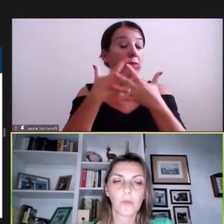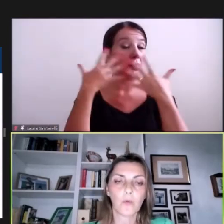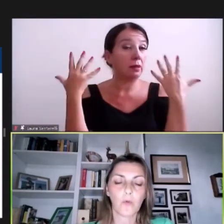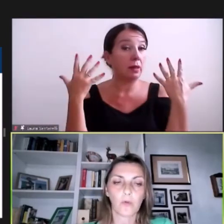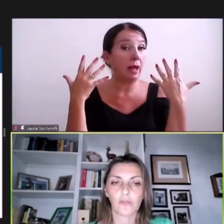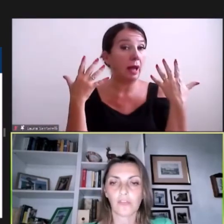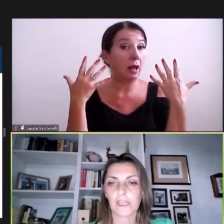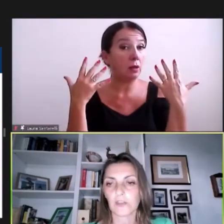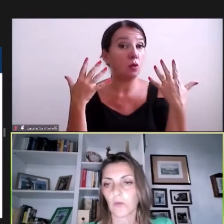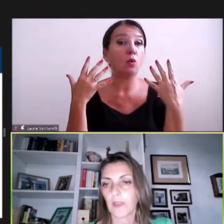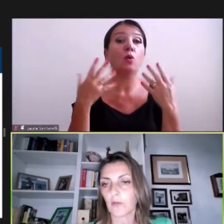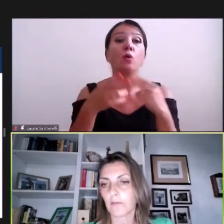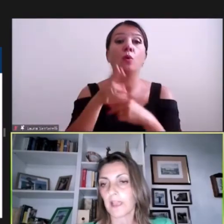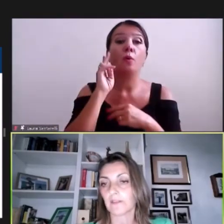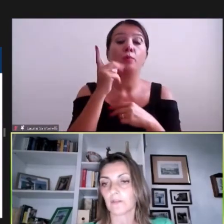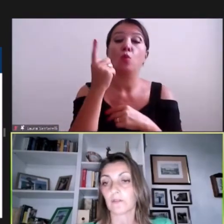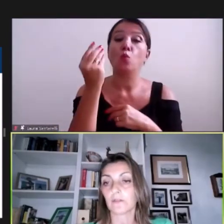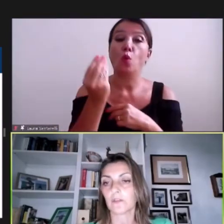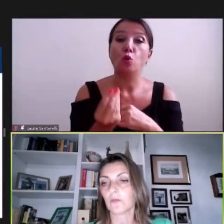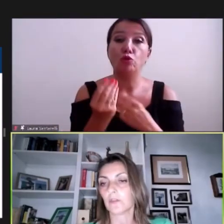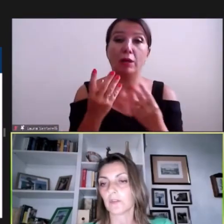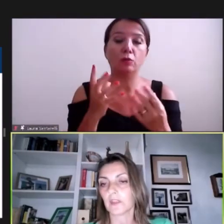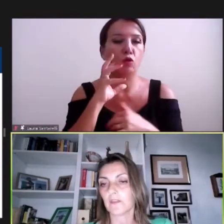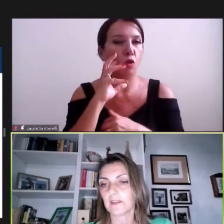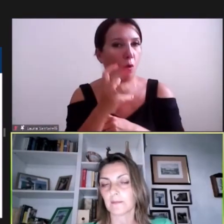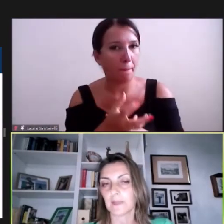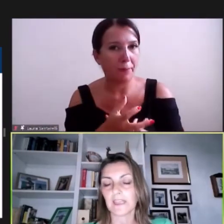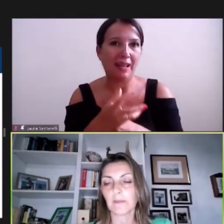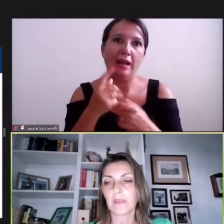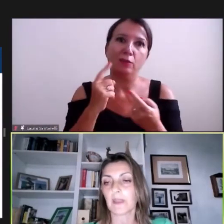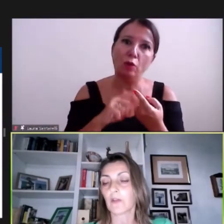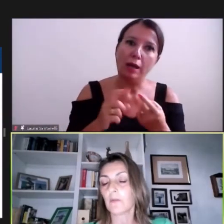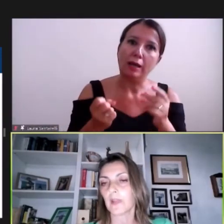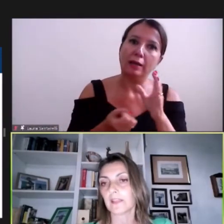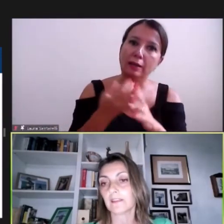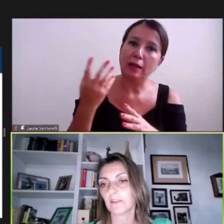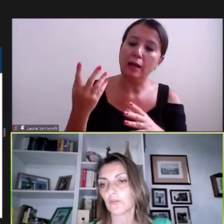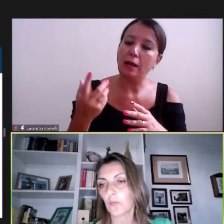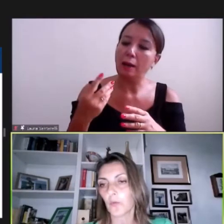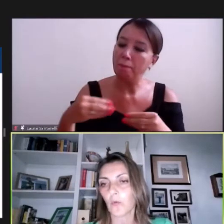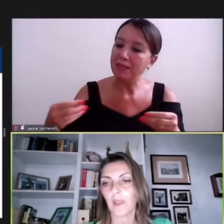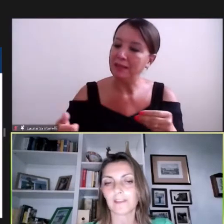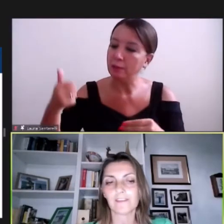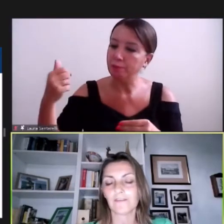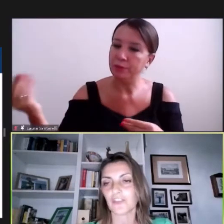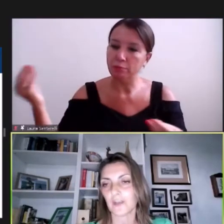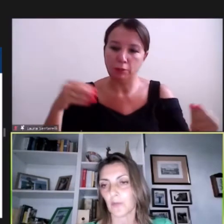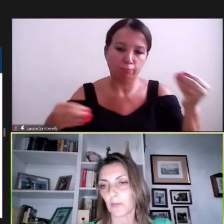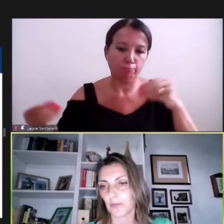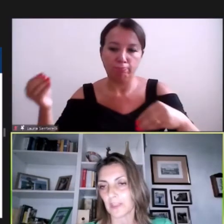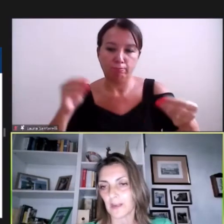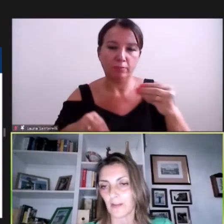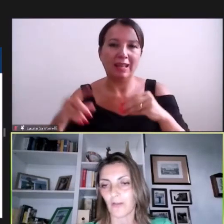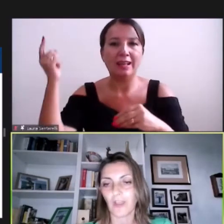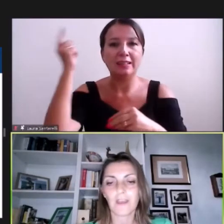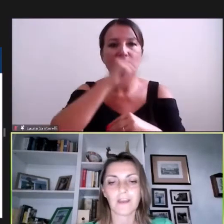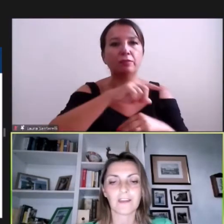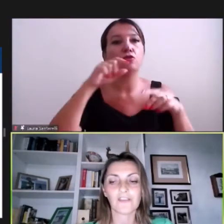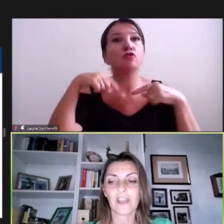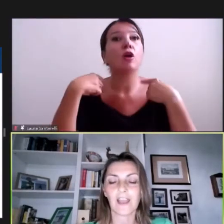Tanto più un oggetto è complesso e costituito da diverse materie prime e componenti, tanto più è difficile poi